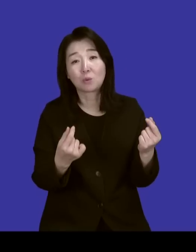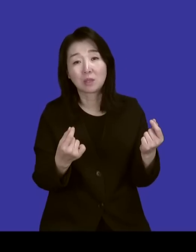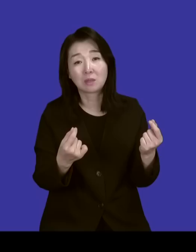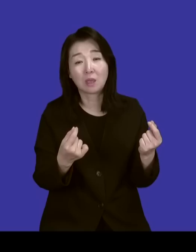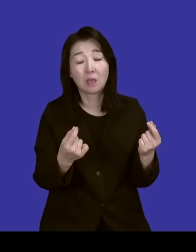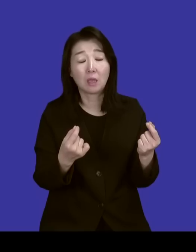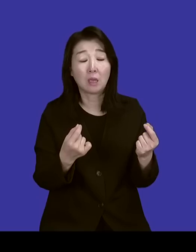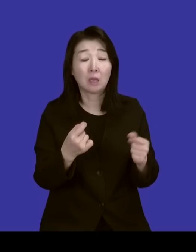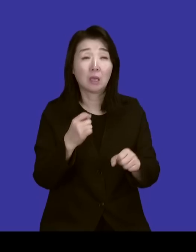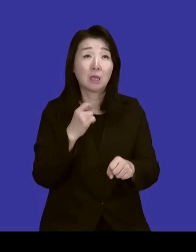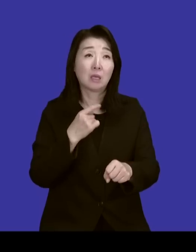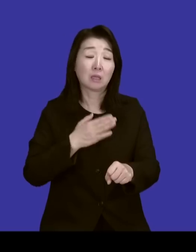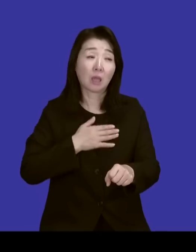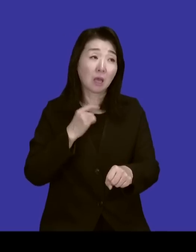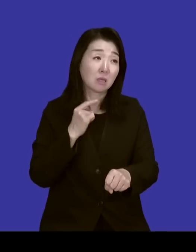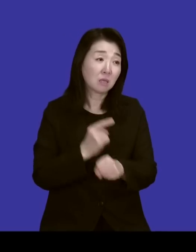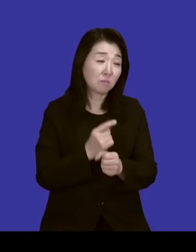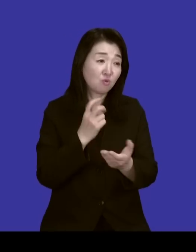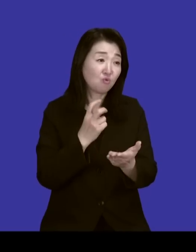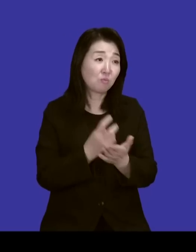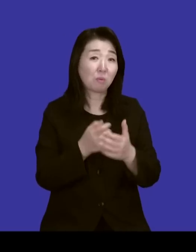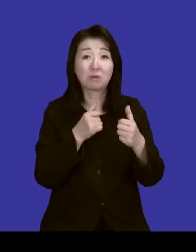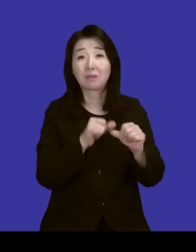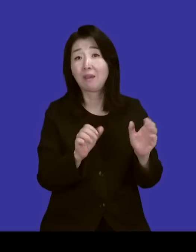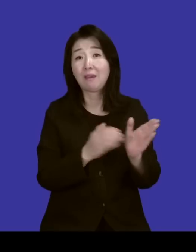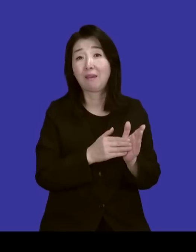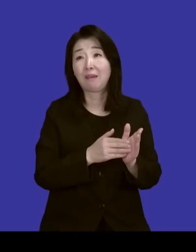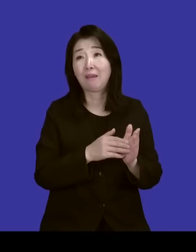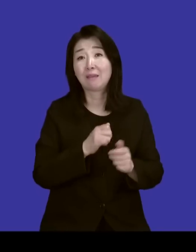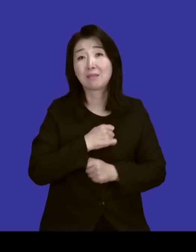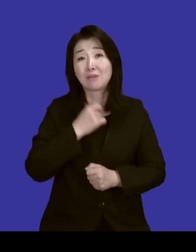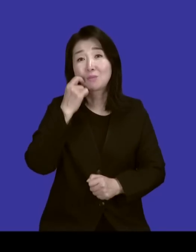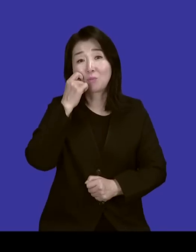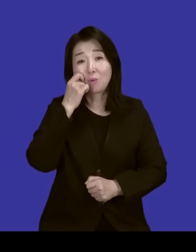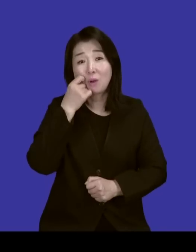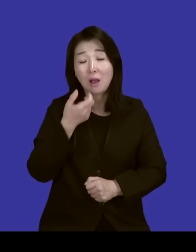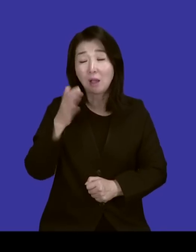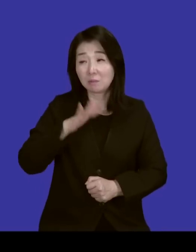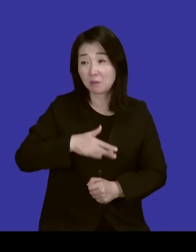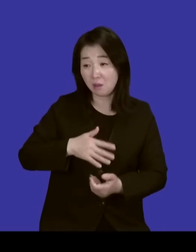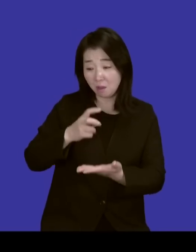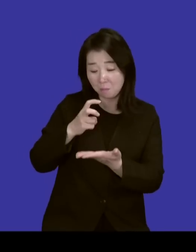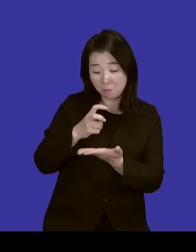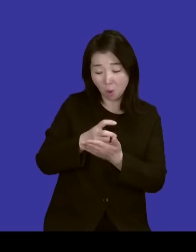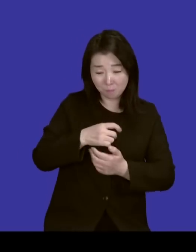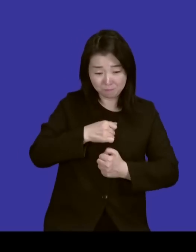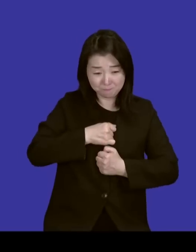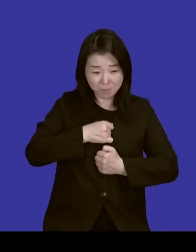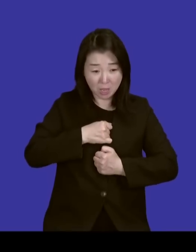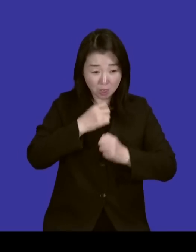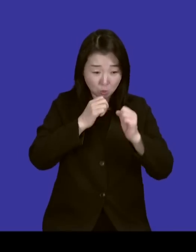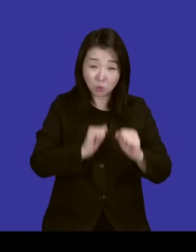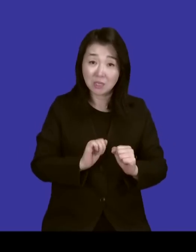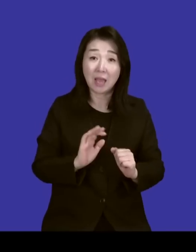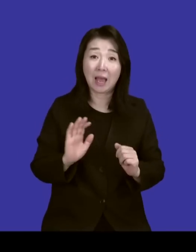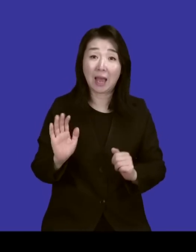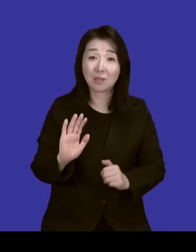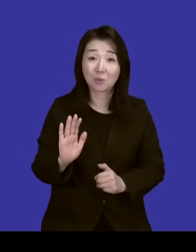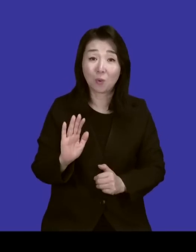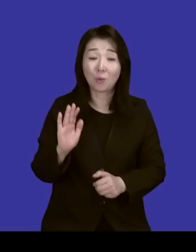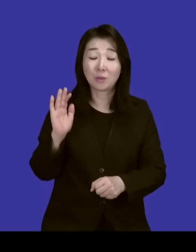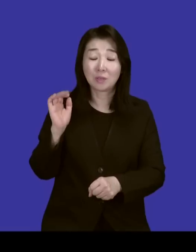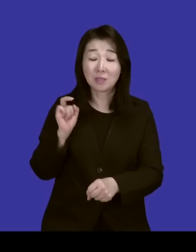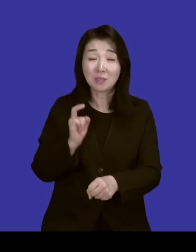다 깨뜨렸더라고요. 예. 네. 근데 그 법을 내가 지켜야 하는 존재가 아니라